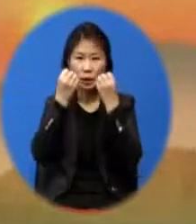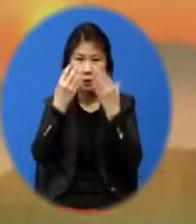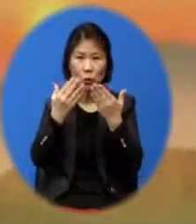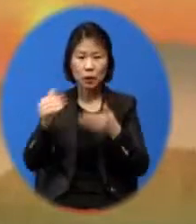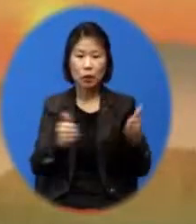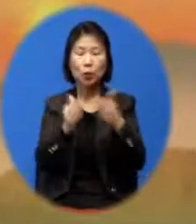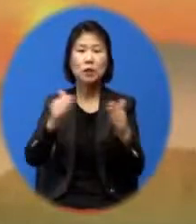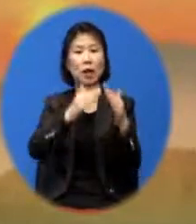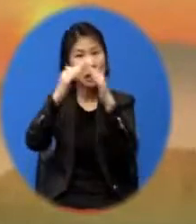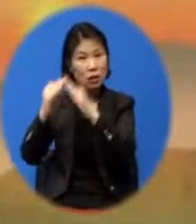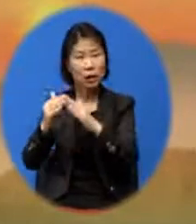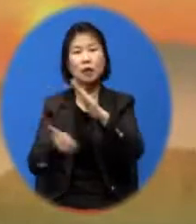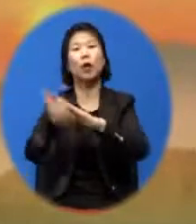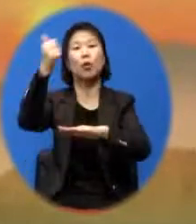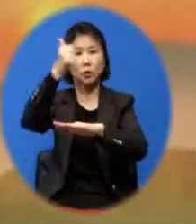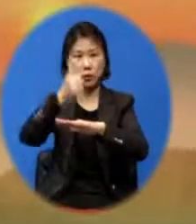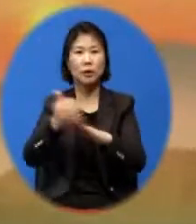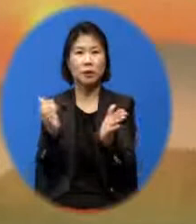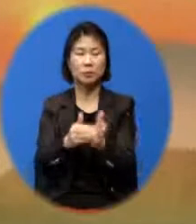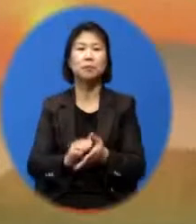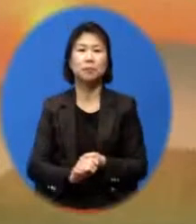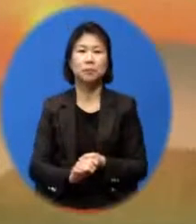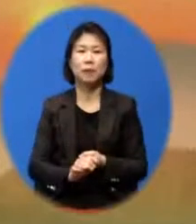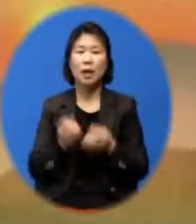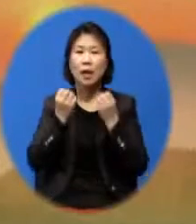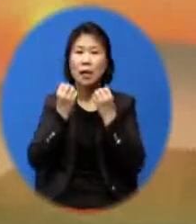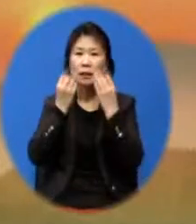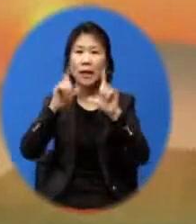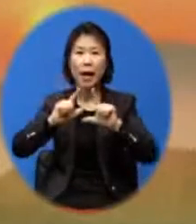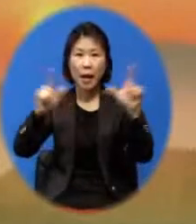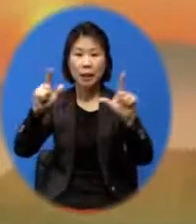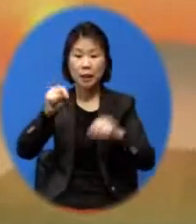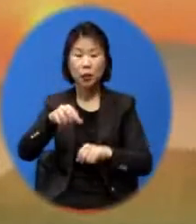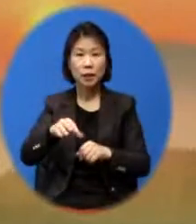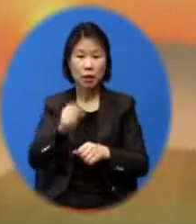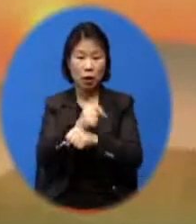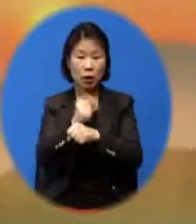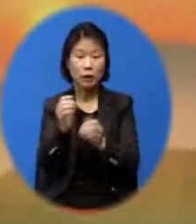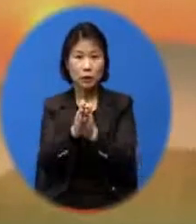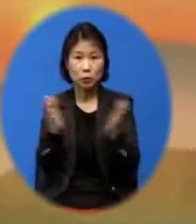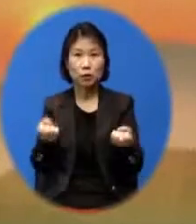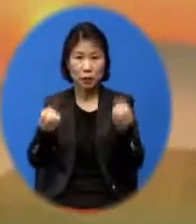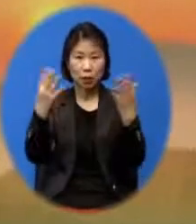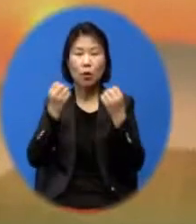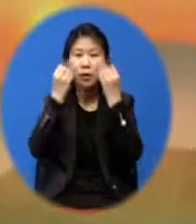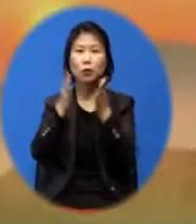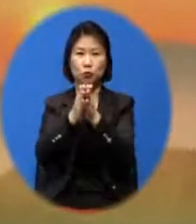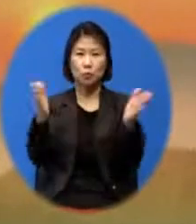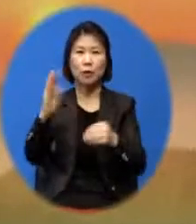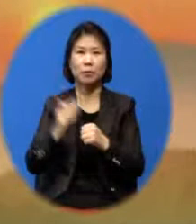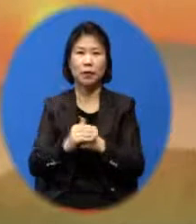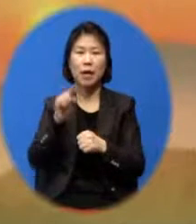충남도청 이전 사업도 성공적으로 마무리되었습니다. 새해에는 바로 이곳에서 시무식을 갖고 새 출발을 하게